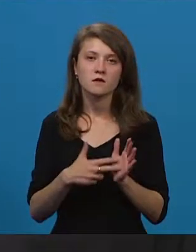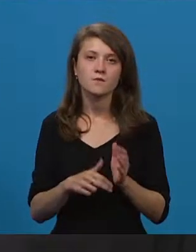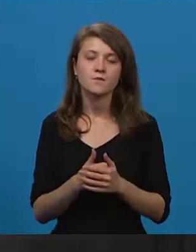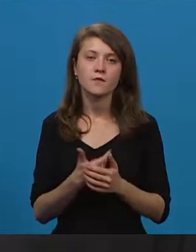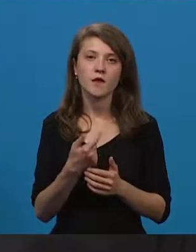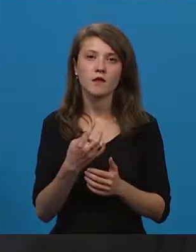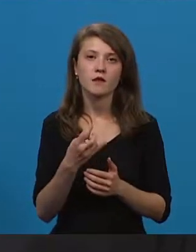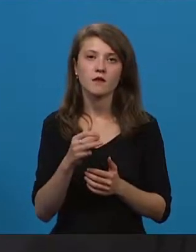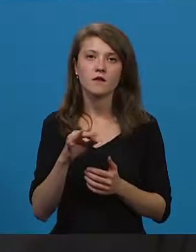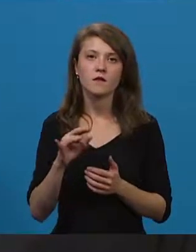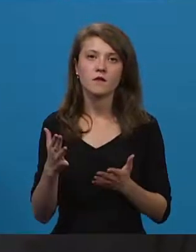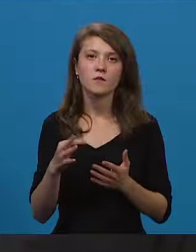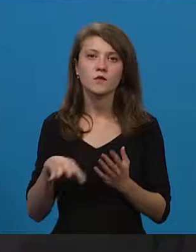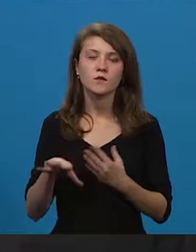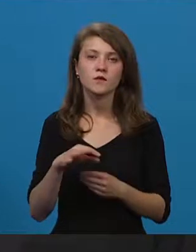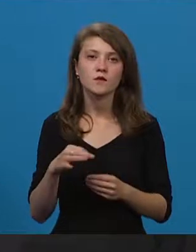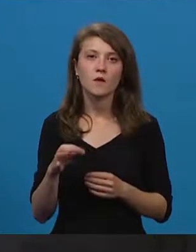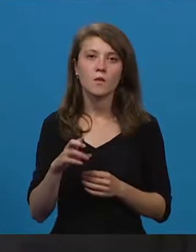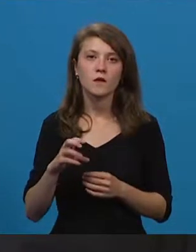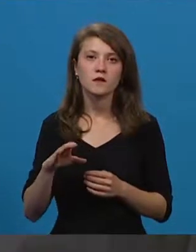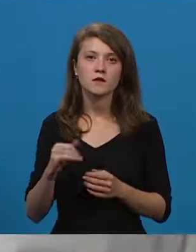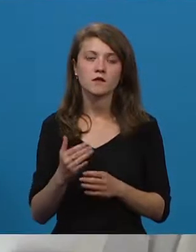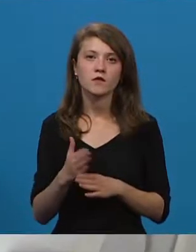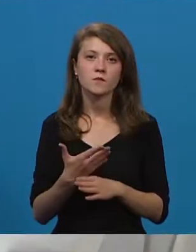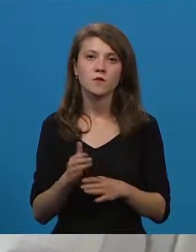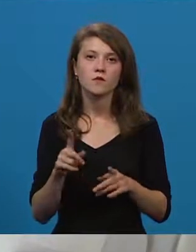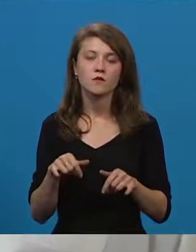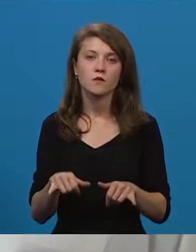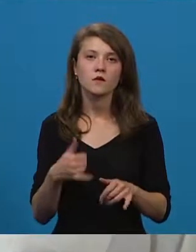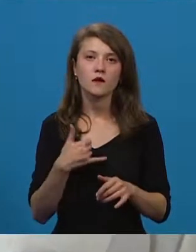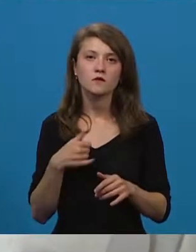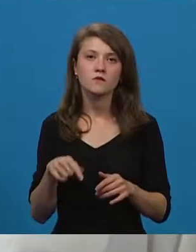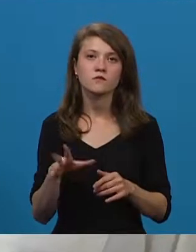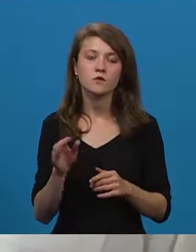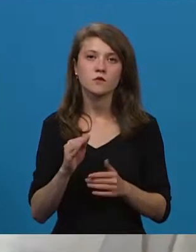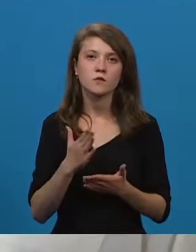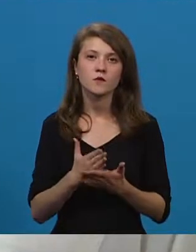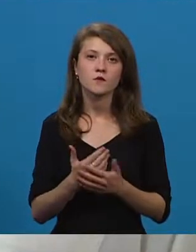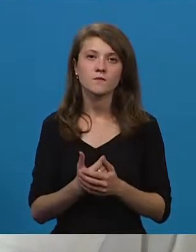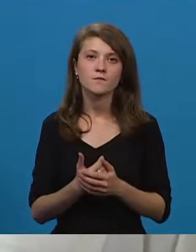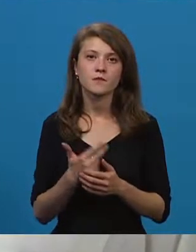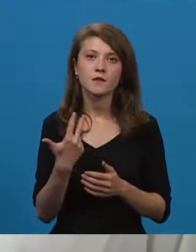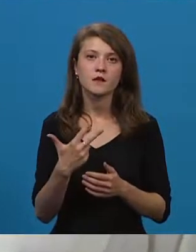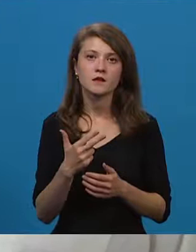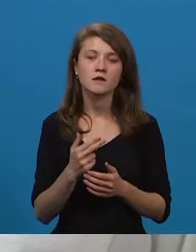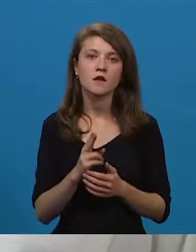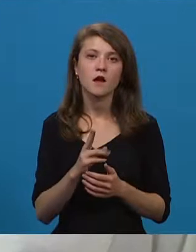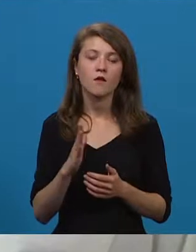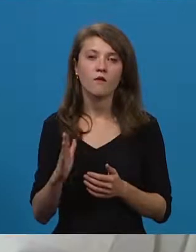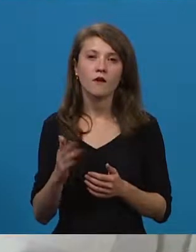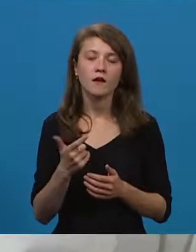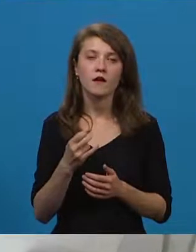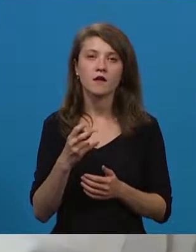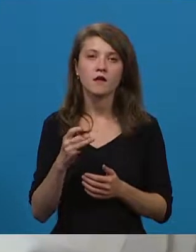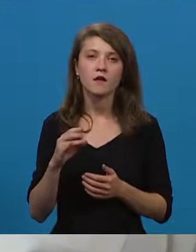генераторів, які по всій області розподілені. Також тут у нас в Житомирі є 30-кіловатний генератор, який